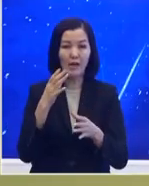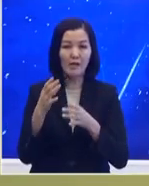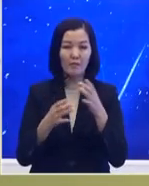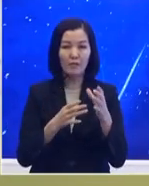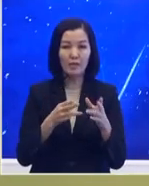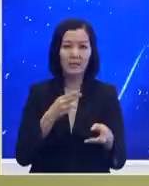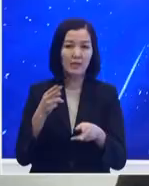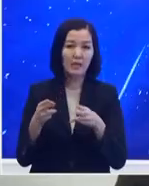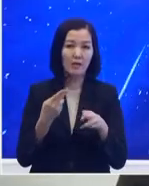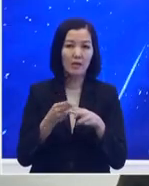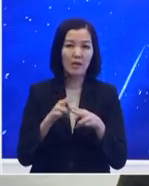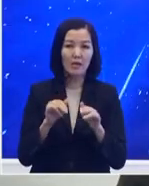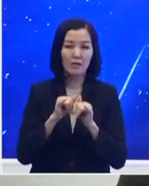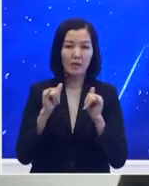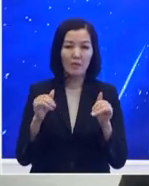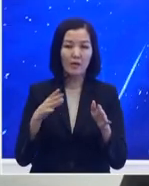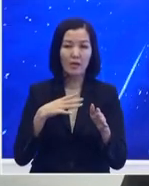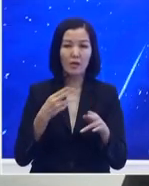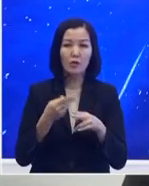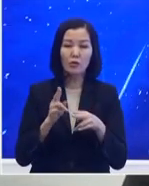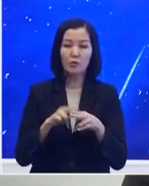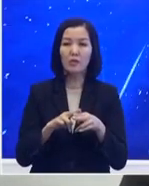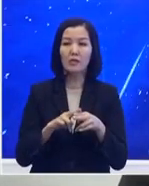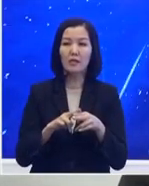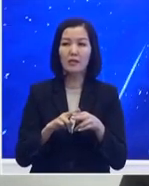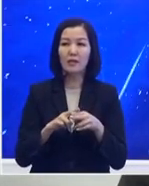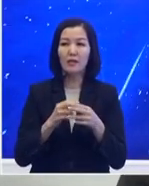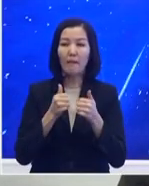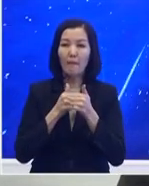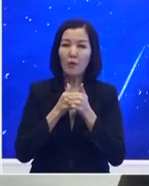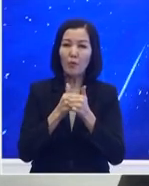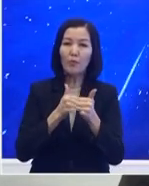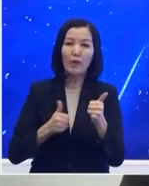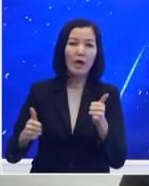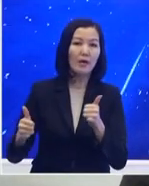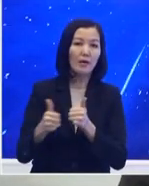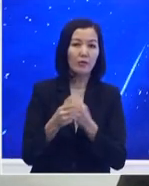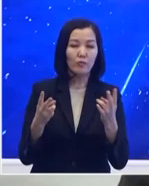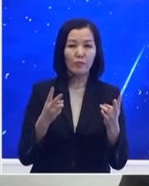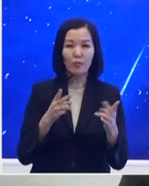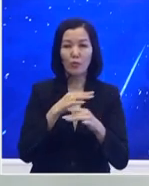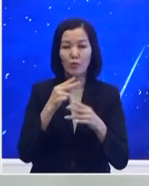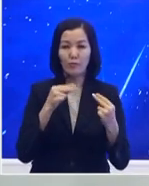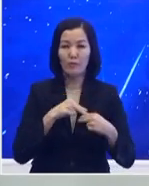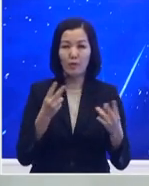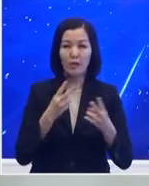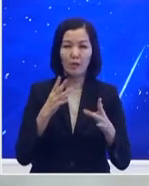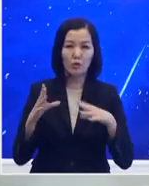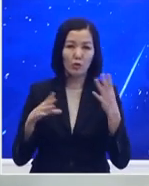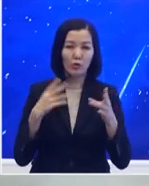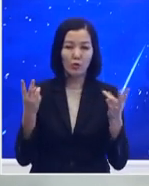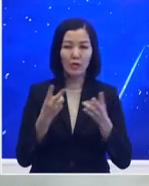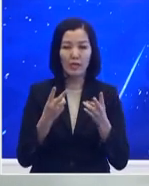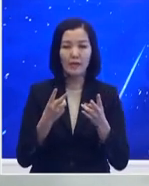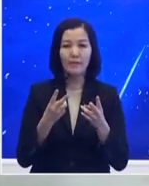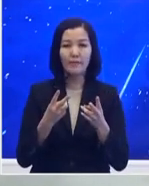сырғаны өте қатты алдыға дамып кетті. Сондықтан көп тертегіп еңбек ету керек бізге. Мәнерлеп сырғанау